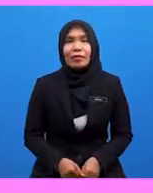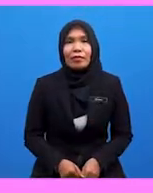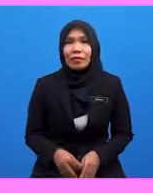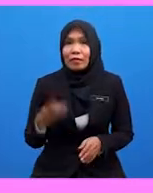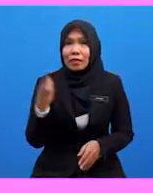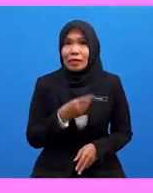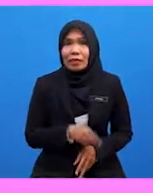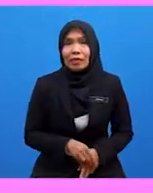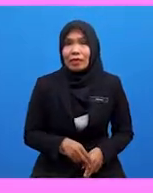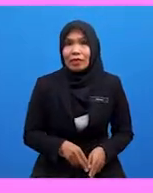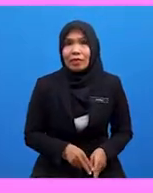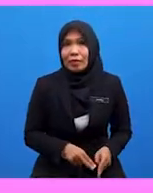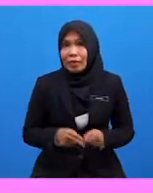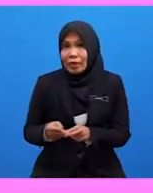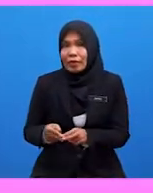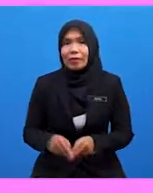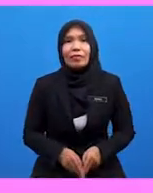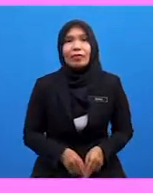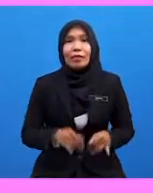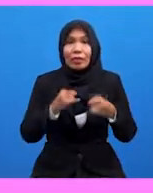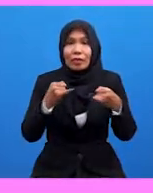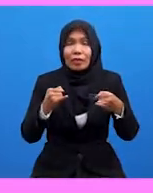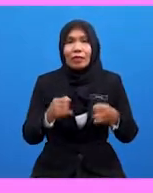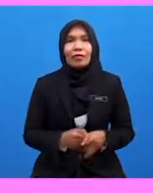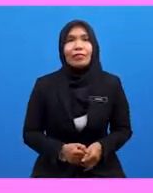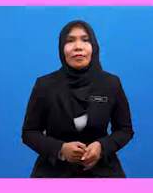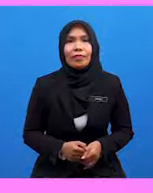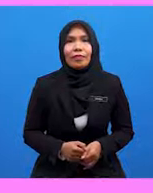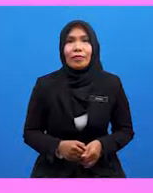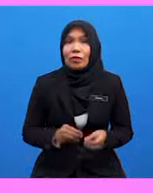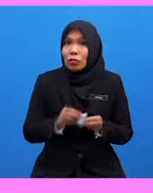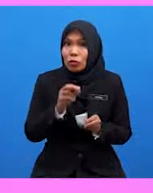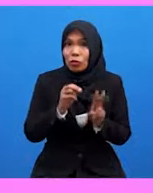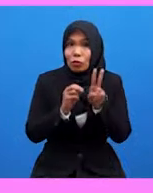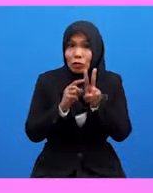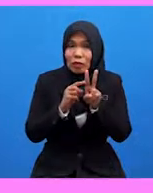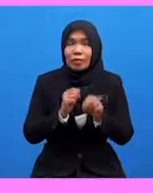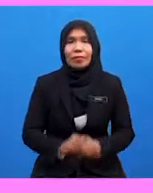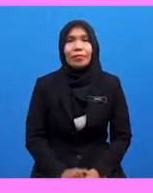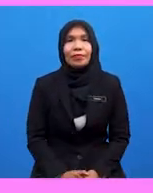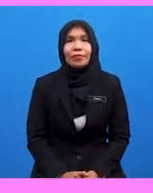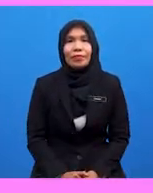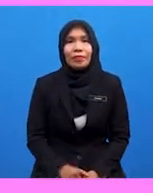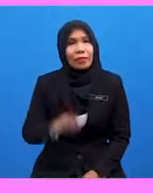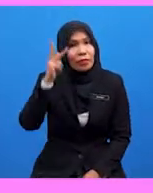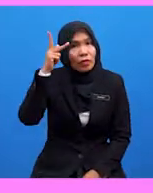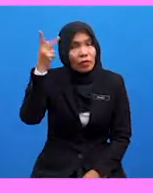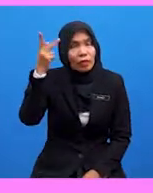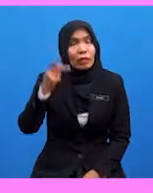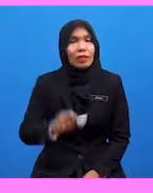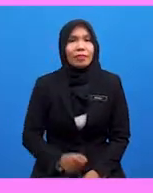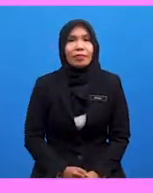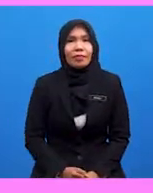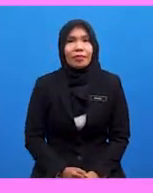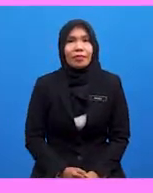pula kepada jenis kata tugas yang kedua, iaitu kata praklausa. Konsep kata